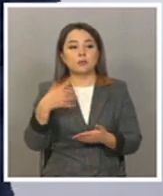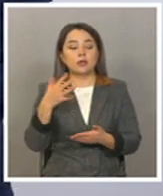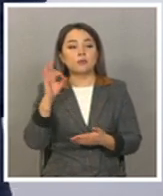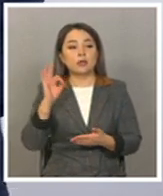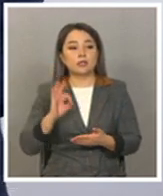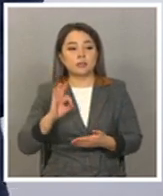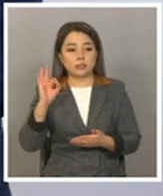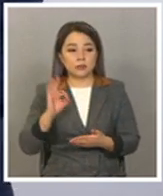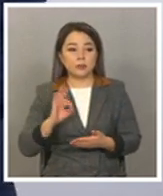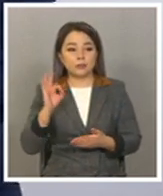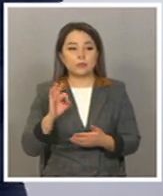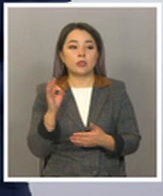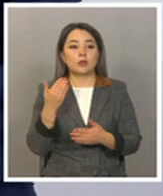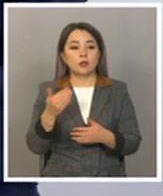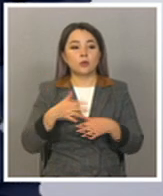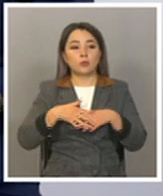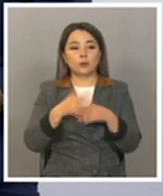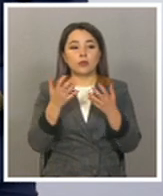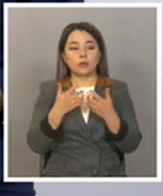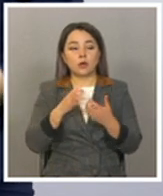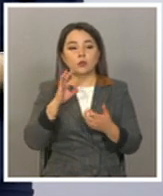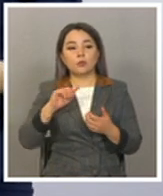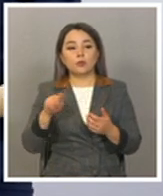25%-ын өрнекпен